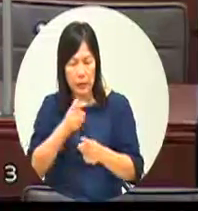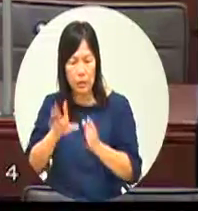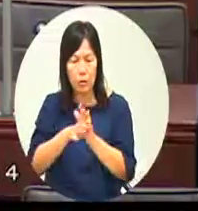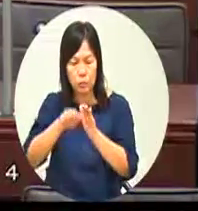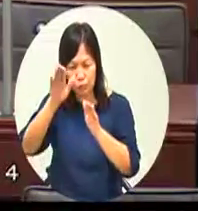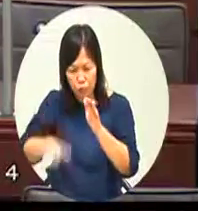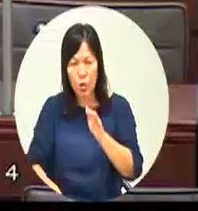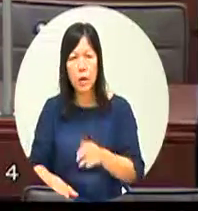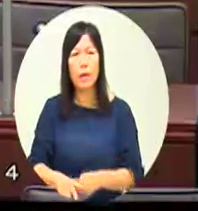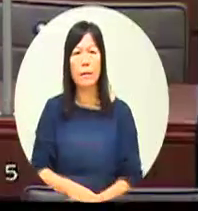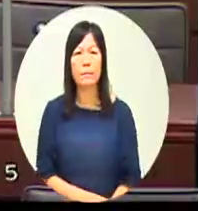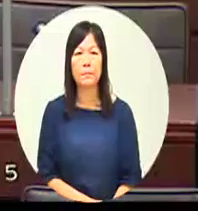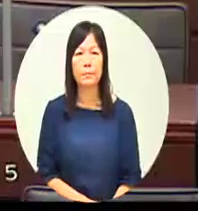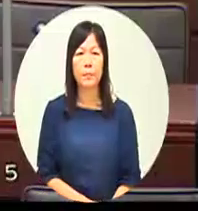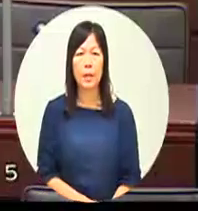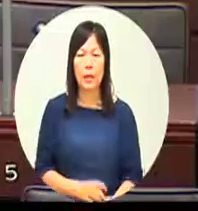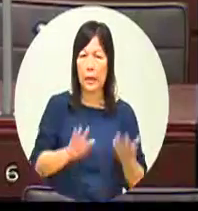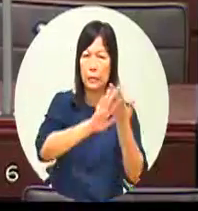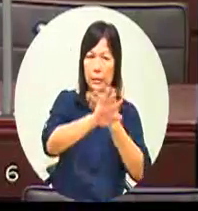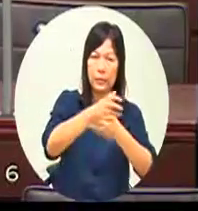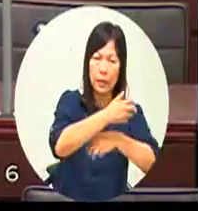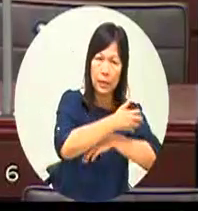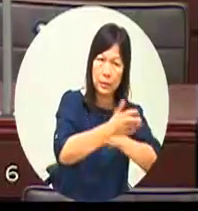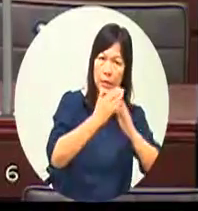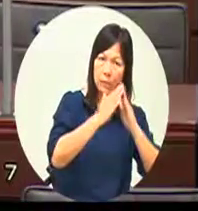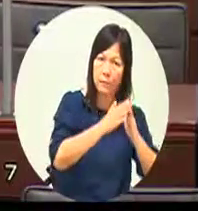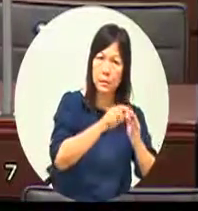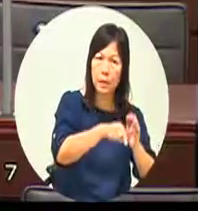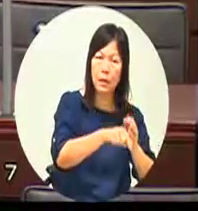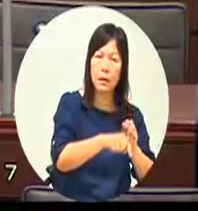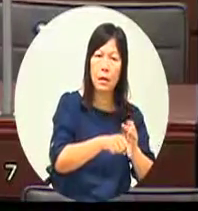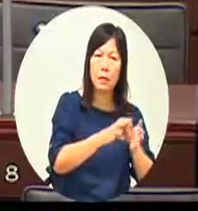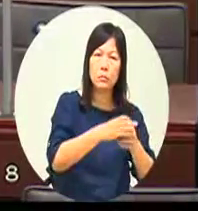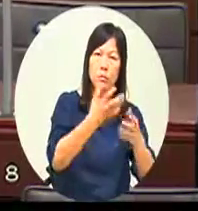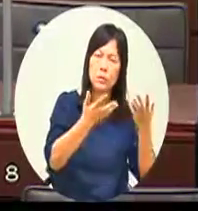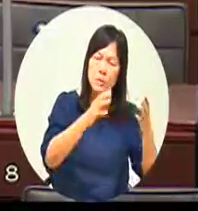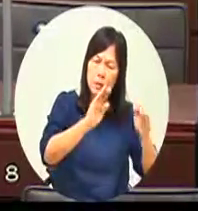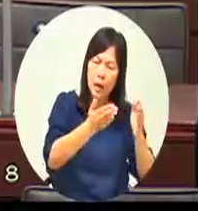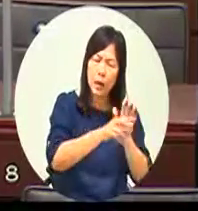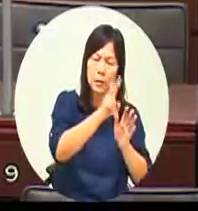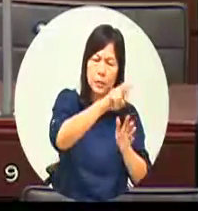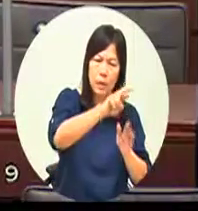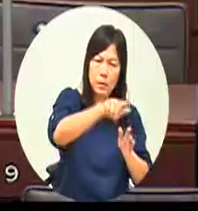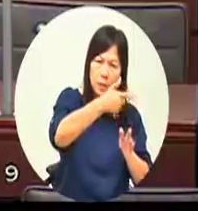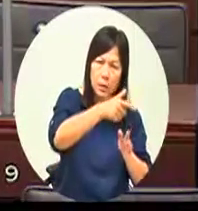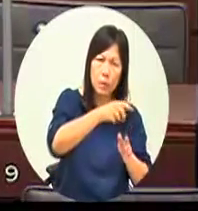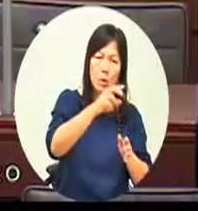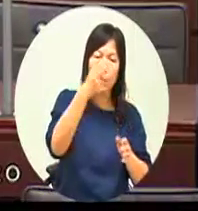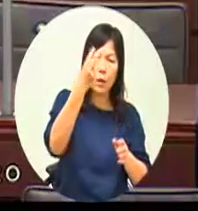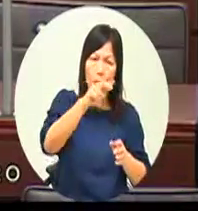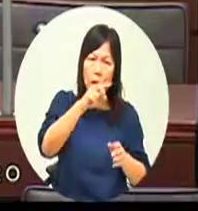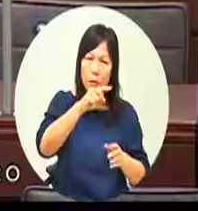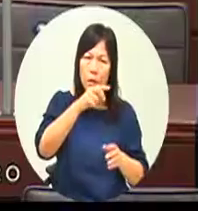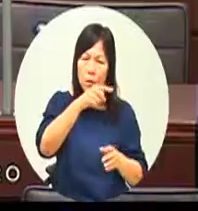低了。好，外县市的目前其实大概都在2600，甚至有的到